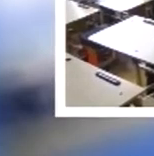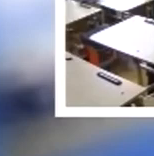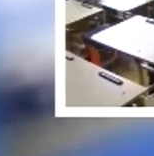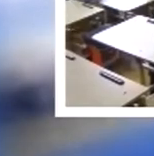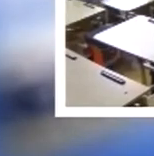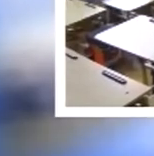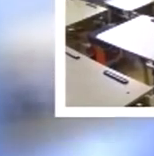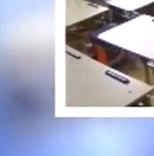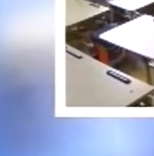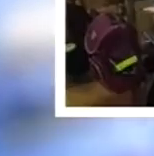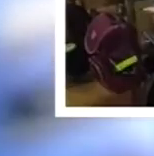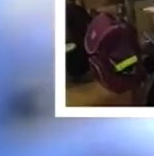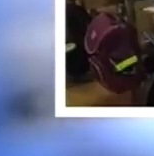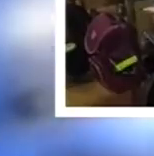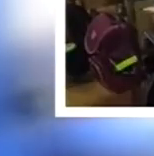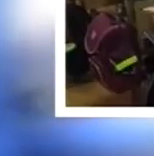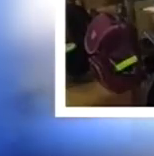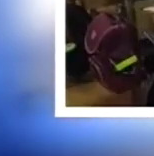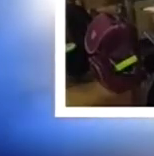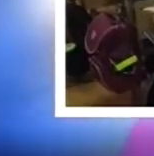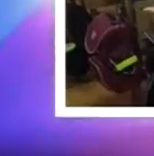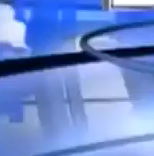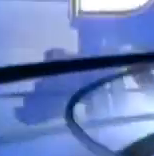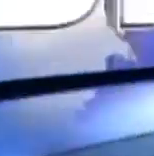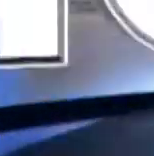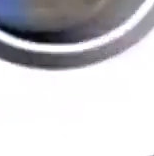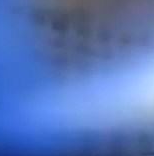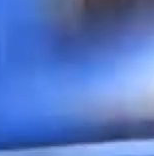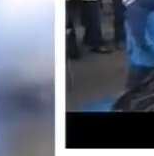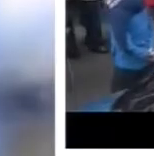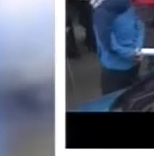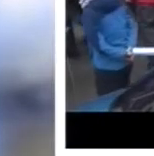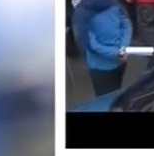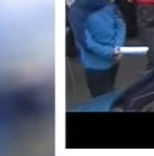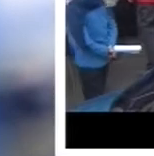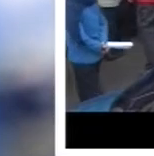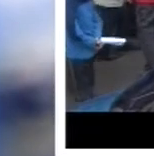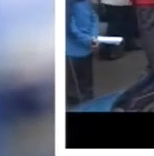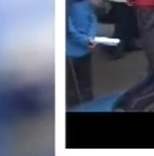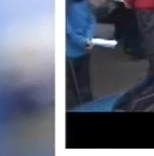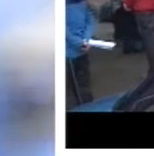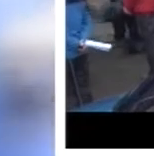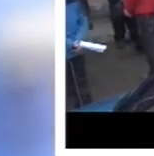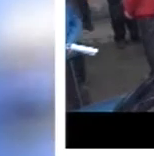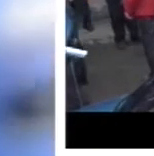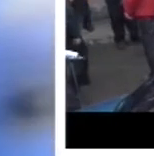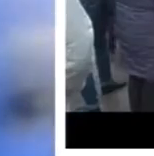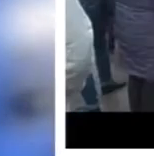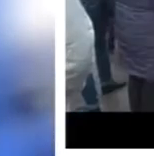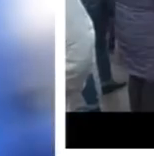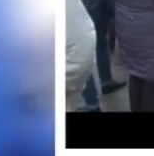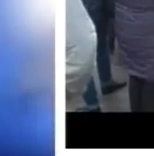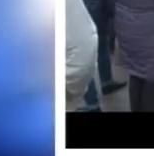Учителям планують підвищити заробітні плати на 25%. У Тернополі опломбували тернопільський міський ринок,